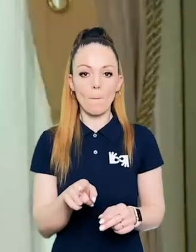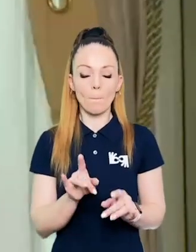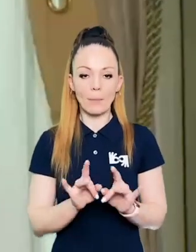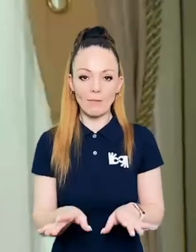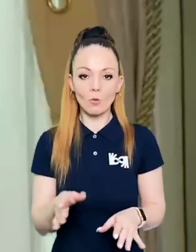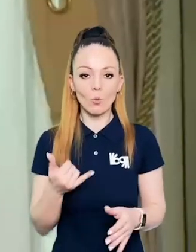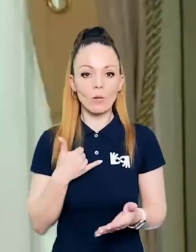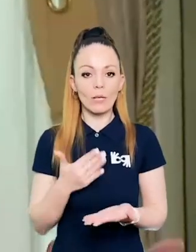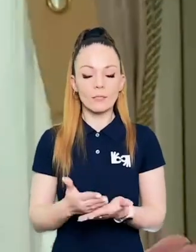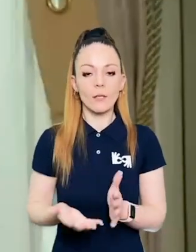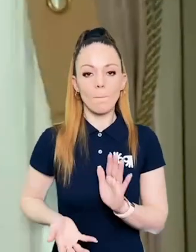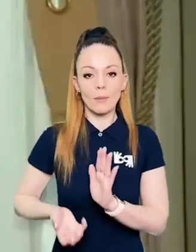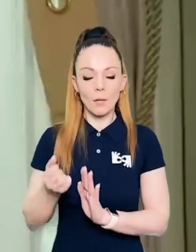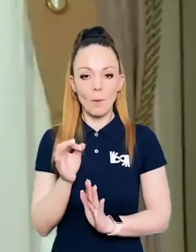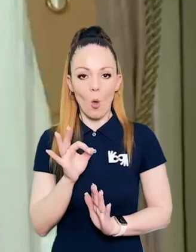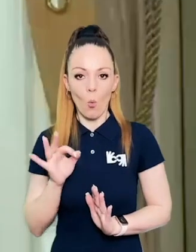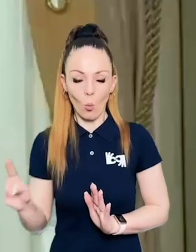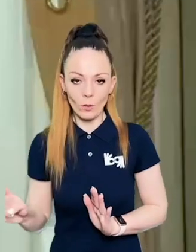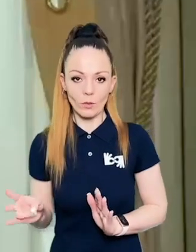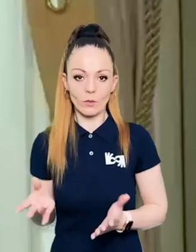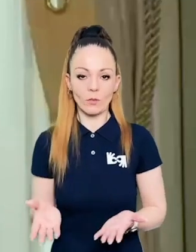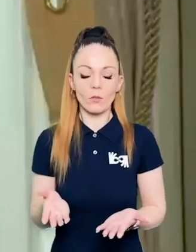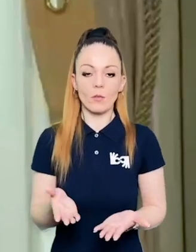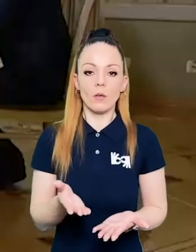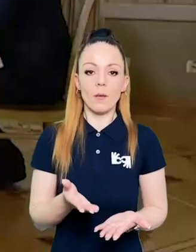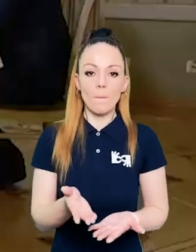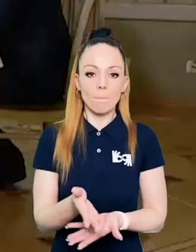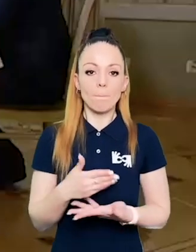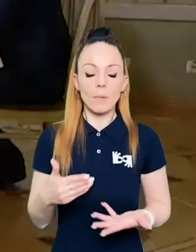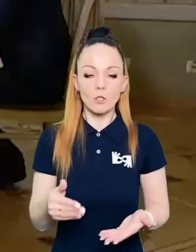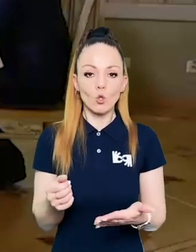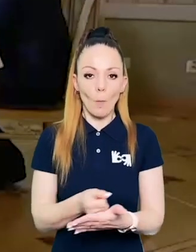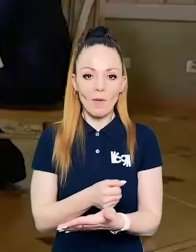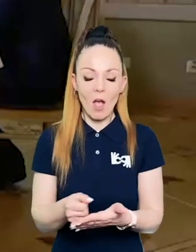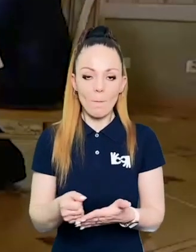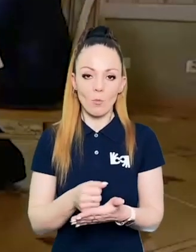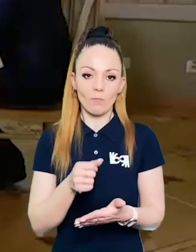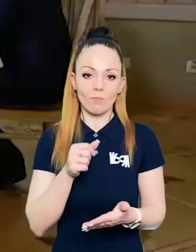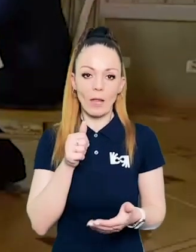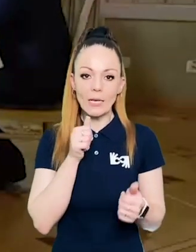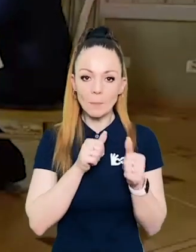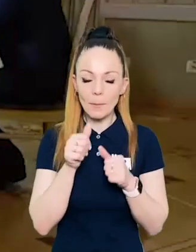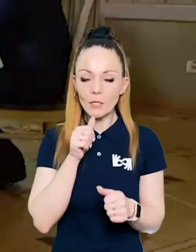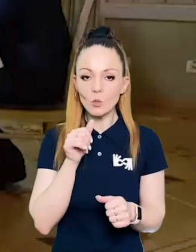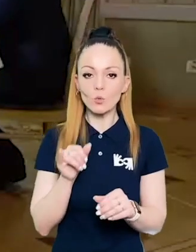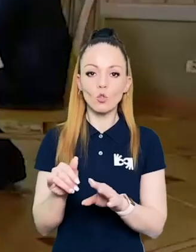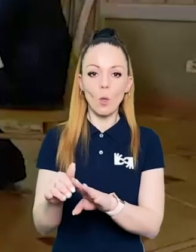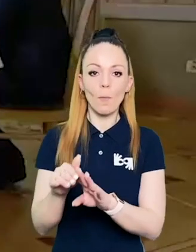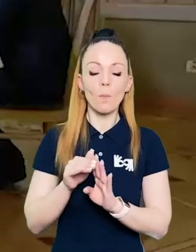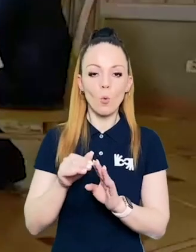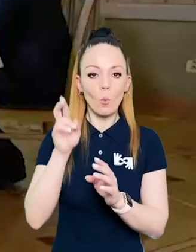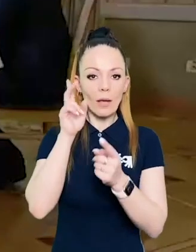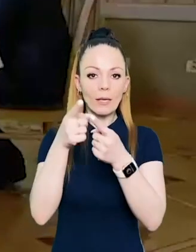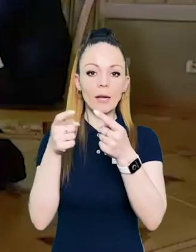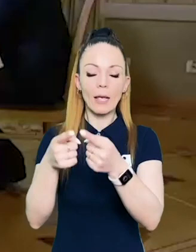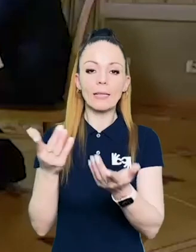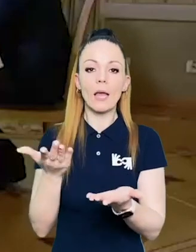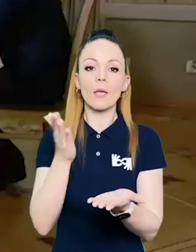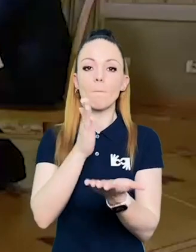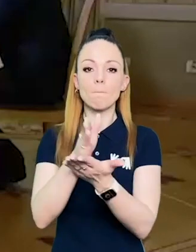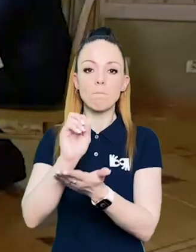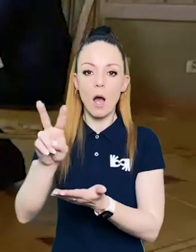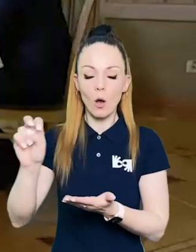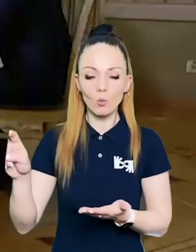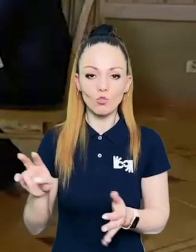є підтримка Всесвітньої організації охорони здоров'я. Ми здобуваємо експертизу та допомогу від країн,